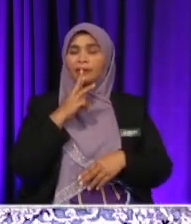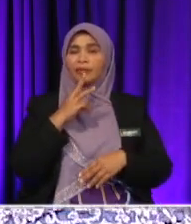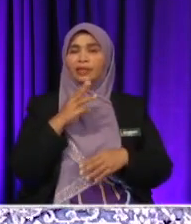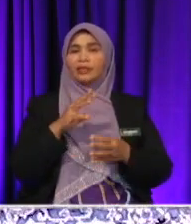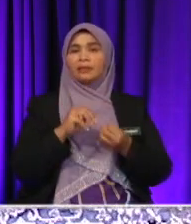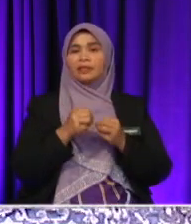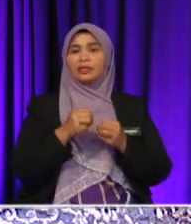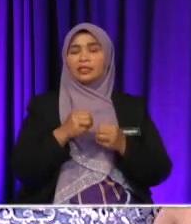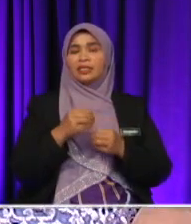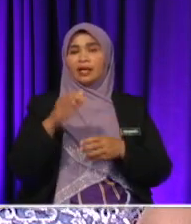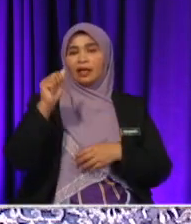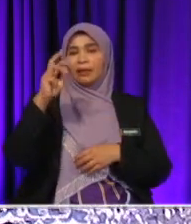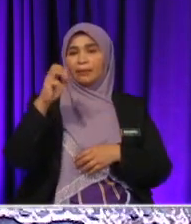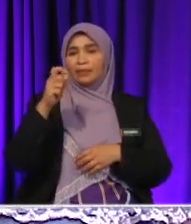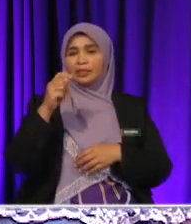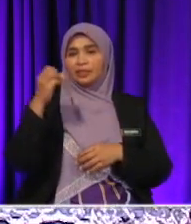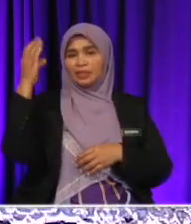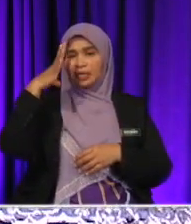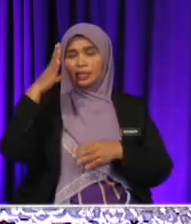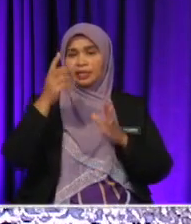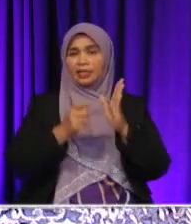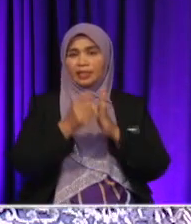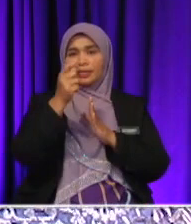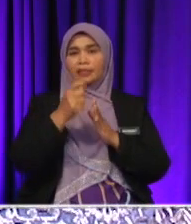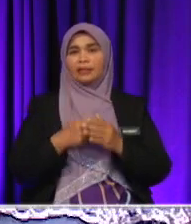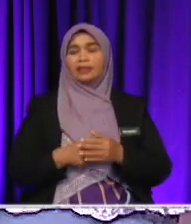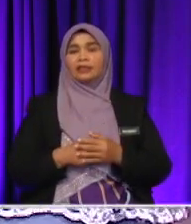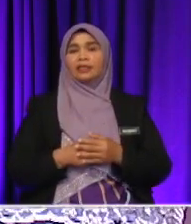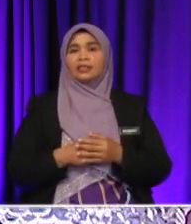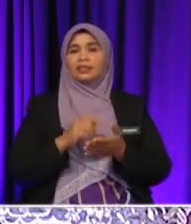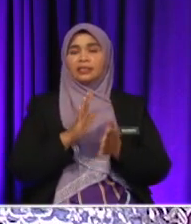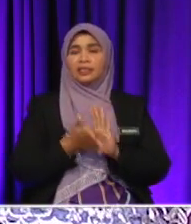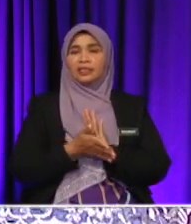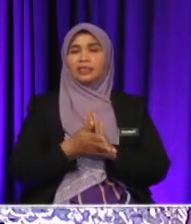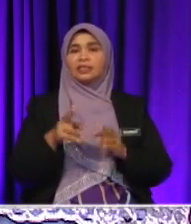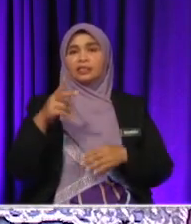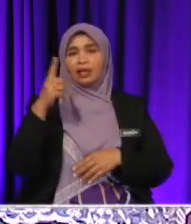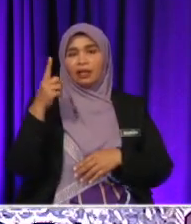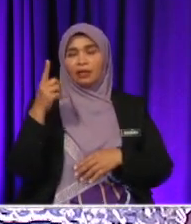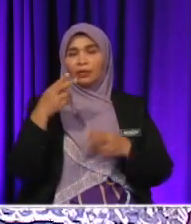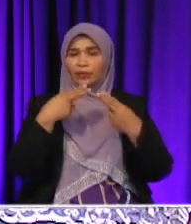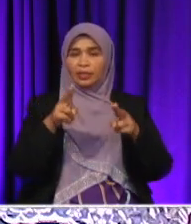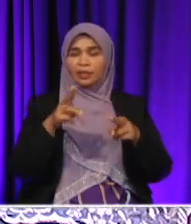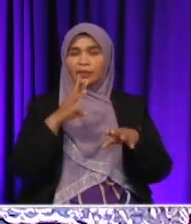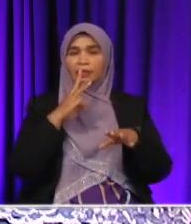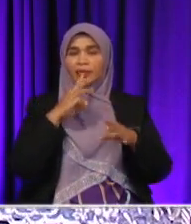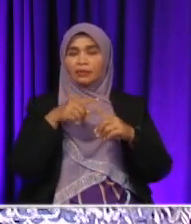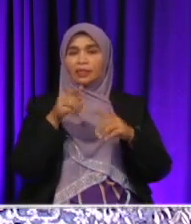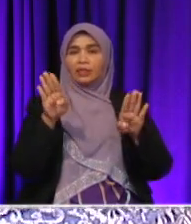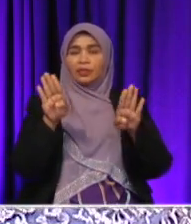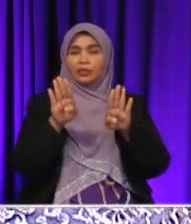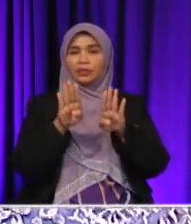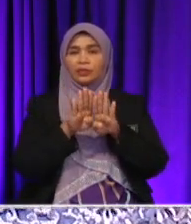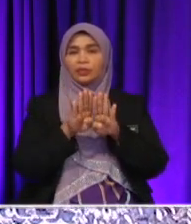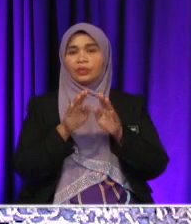dia ke amatan cahaya yang sangat tinggi jadi dia tidak akan selalu hilang air jadi bila ditutup daun dia dengan daun